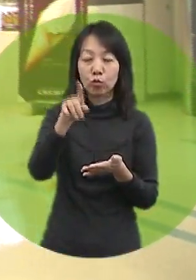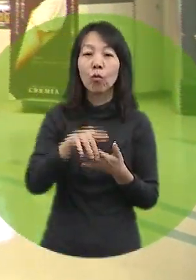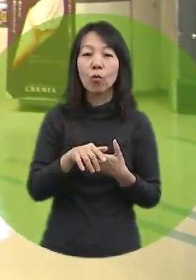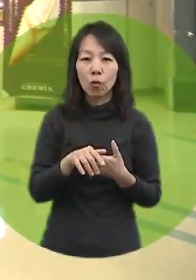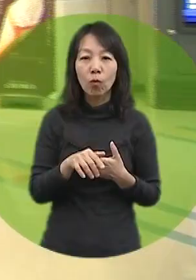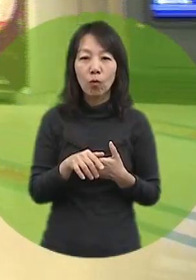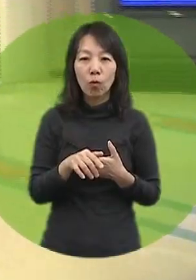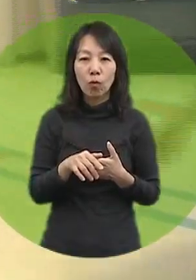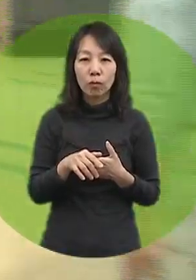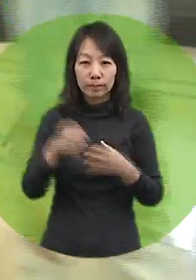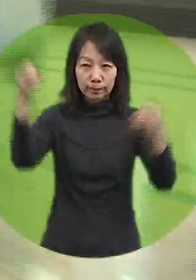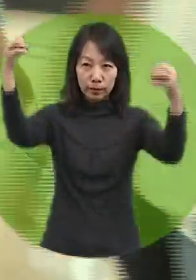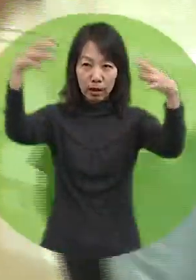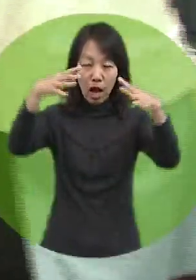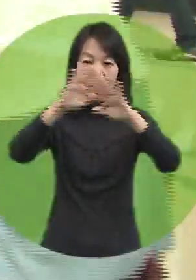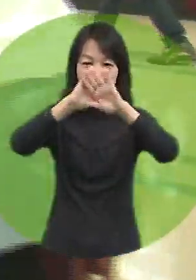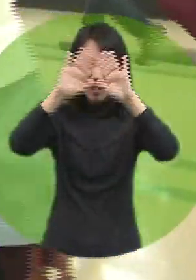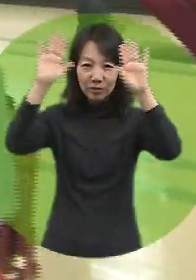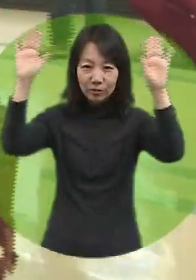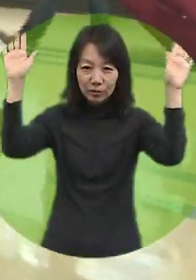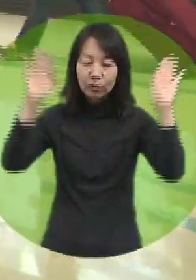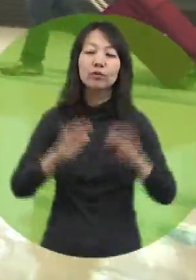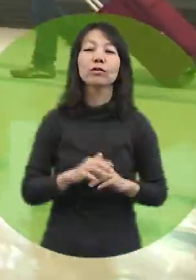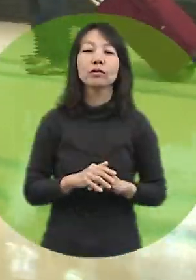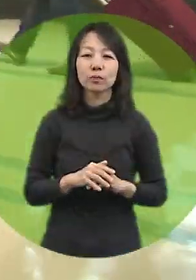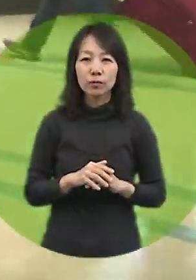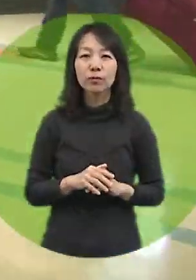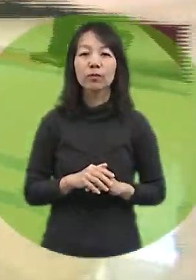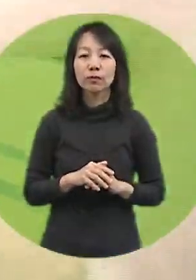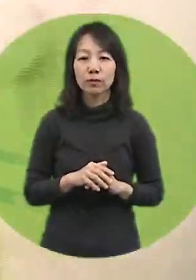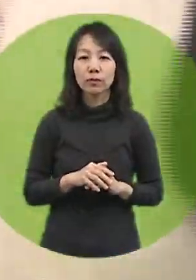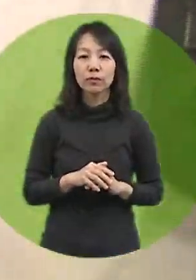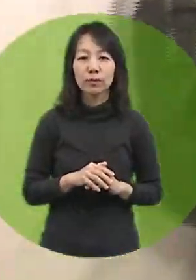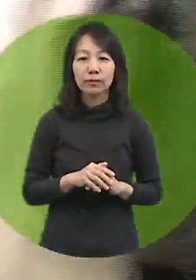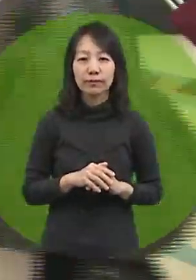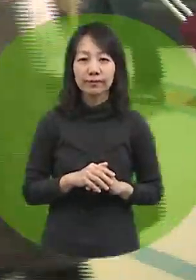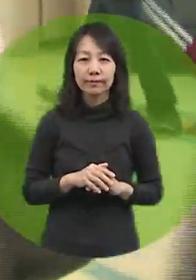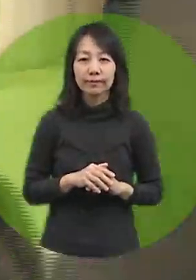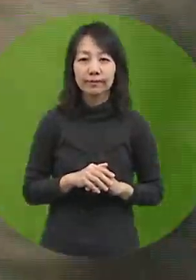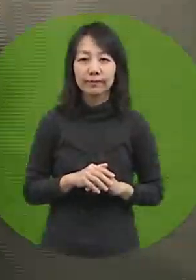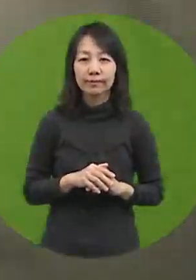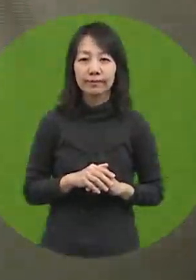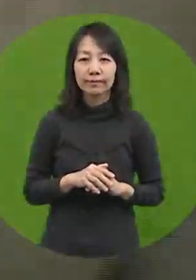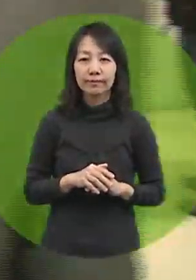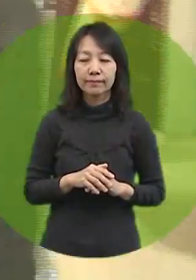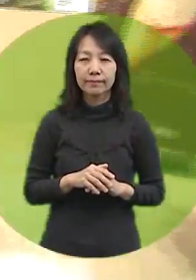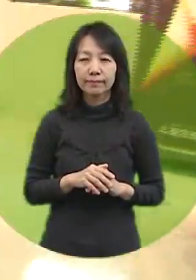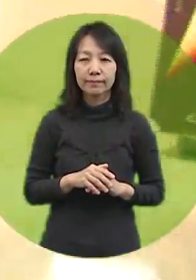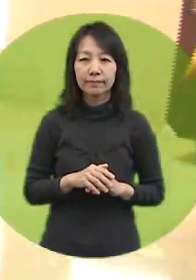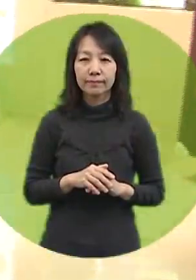景 色すごい、 ね、明るい、うわ、 空テラスって、